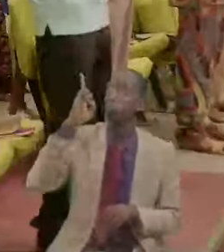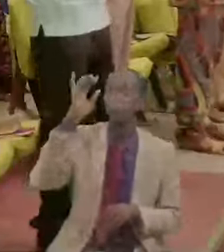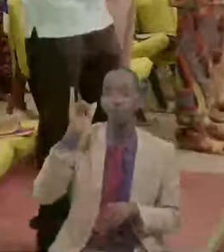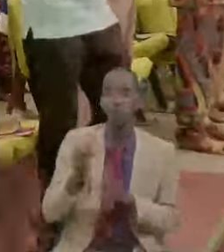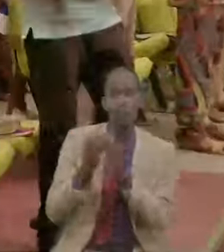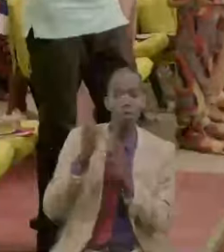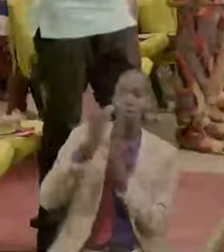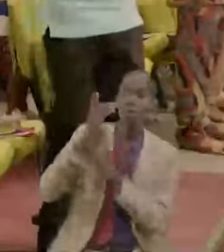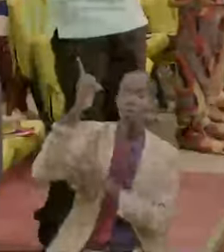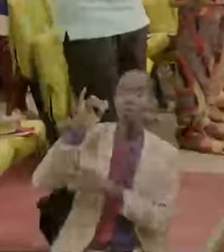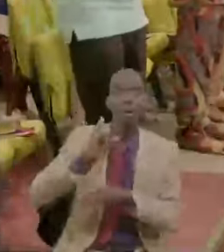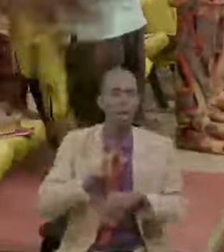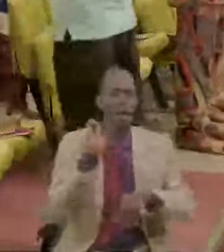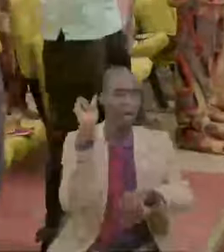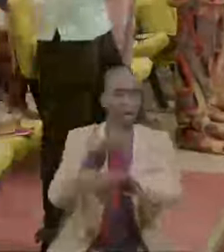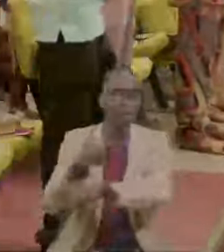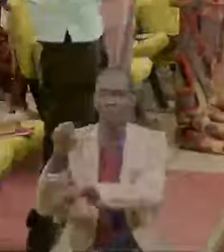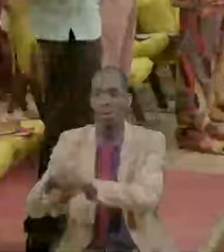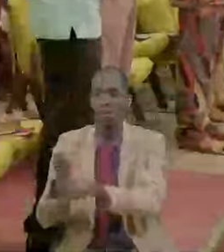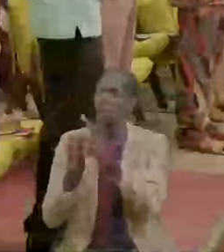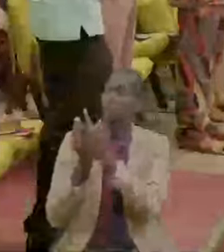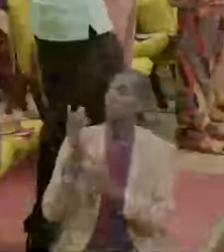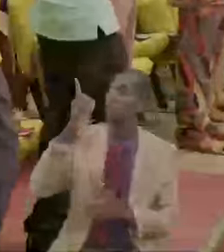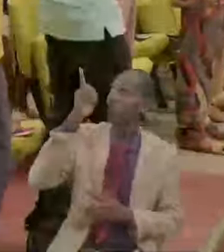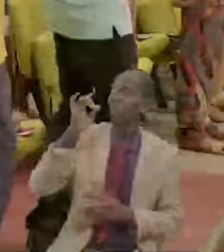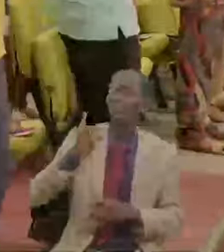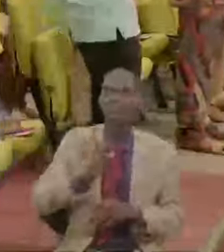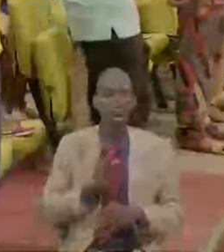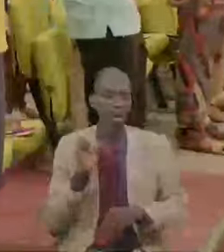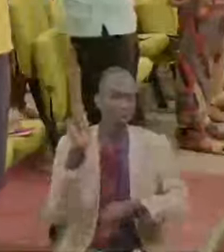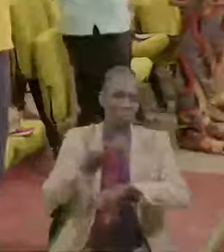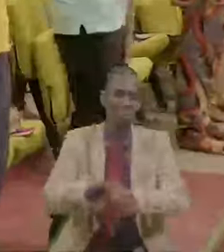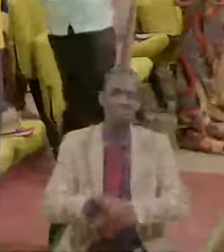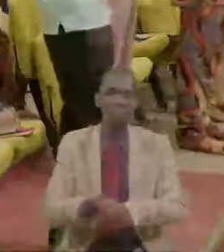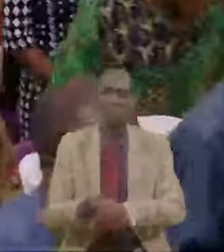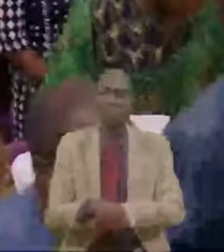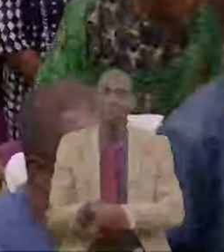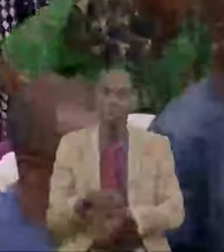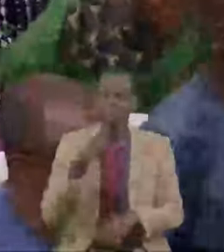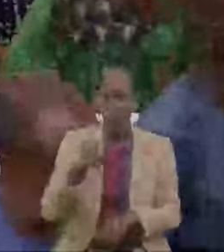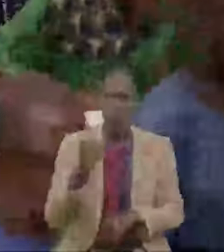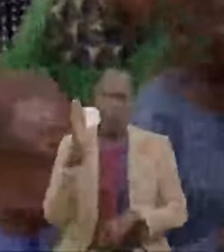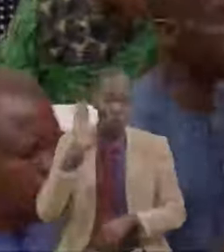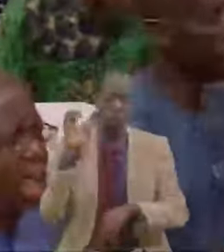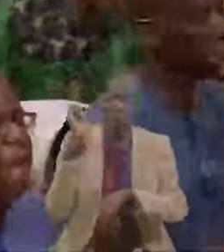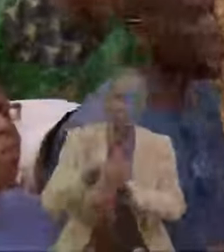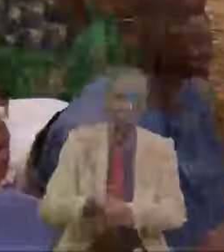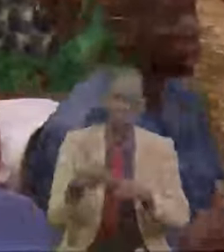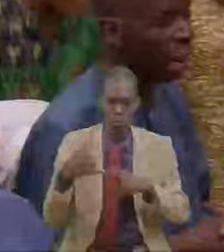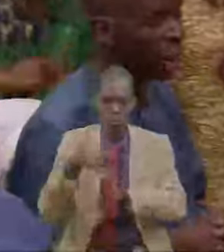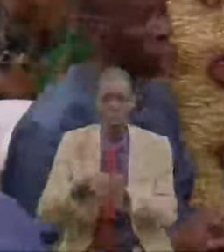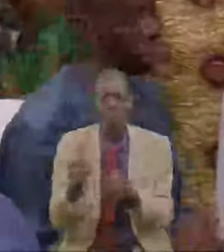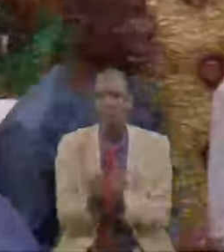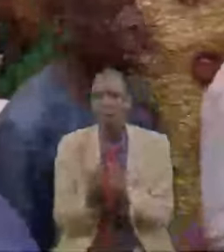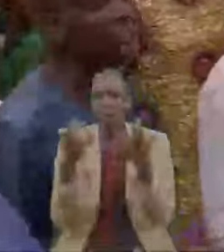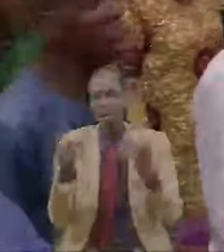Par lui, je vais vaincre. Sûrement, par lui, je vainc. Vous vainquez ce soir sans nul